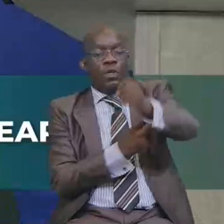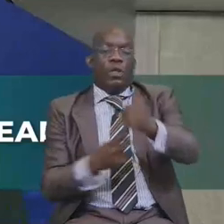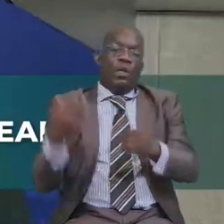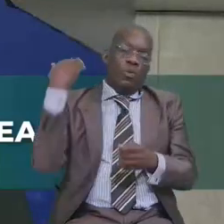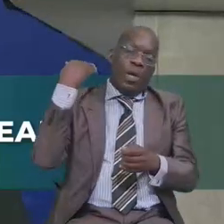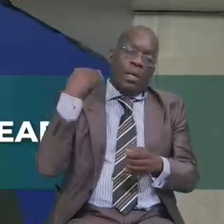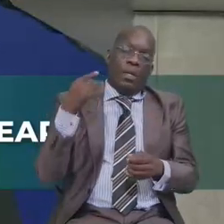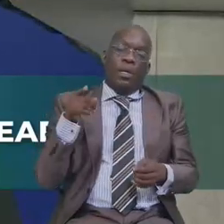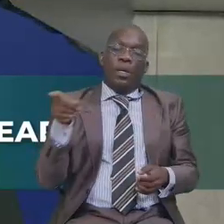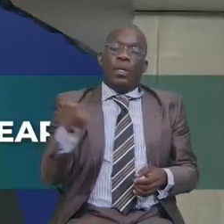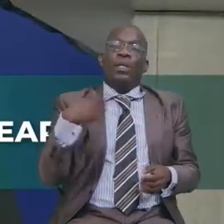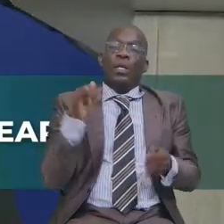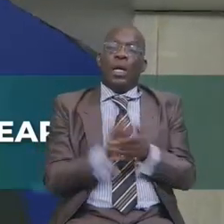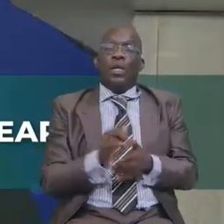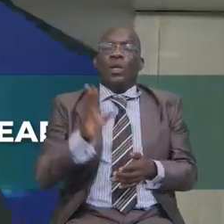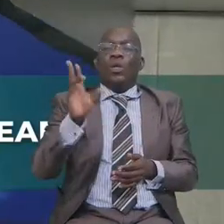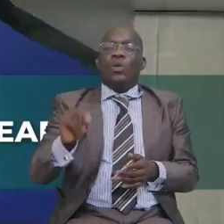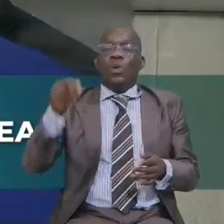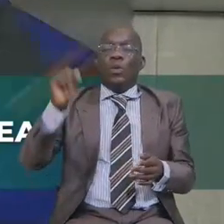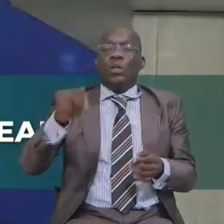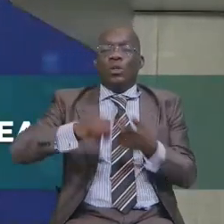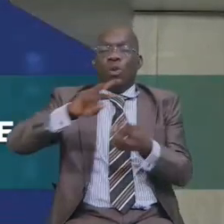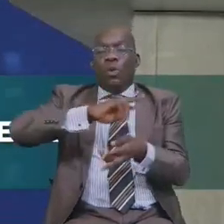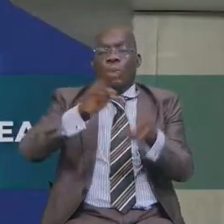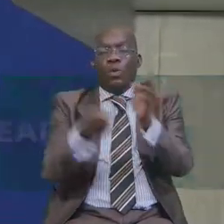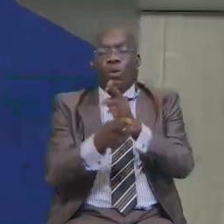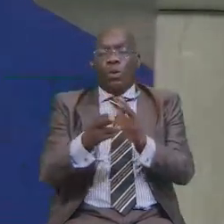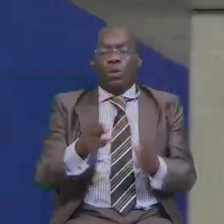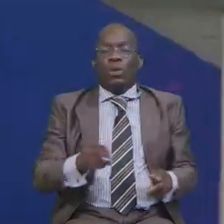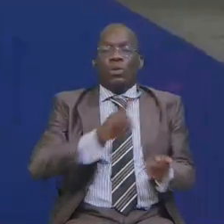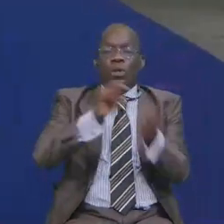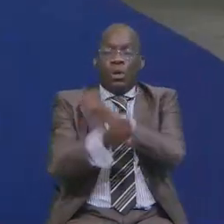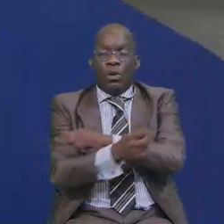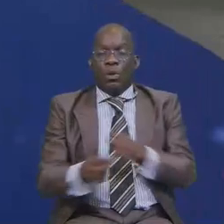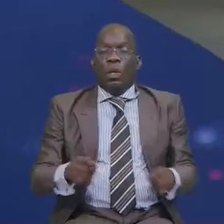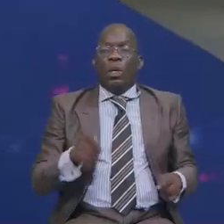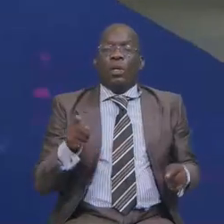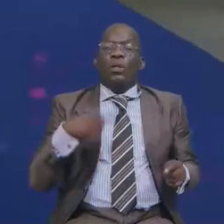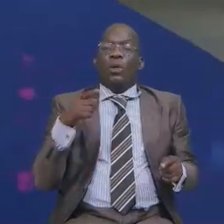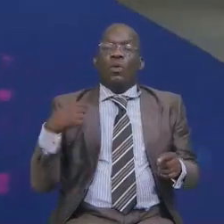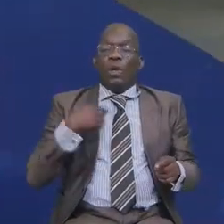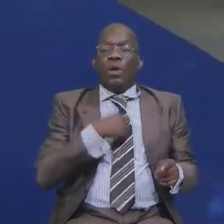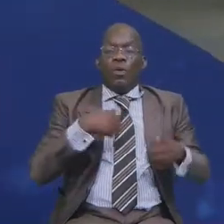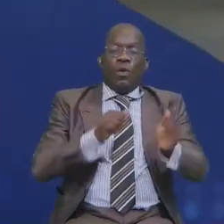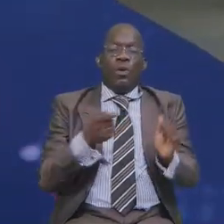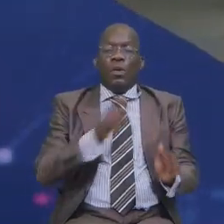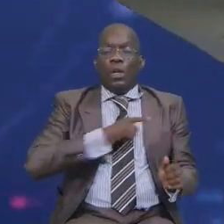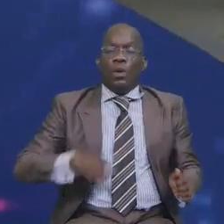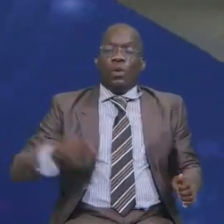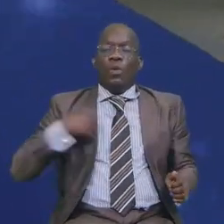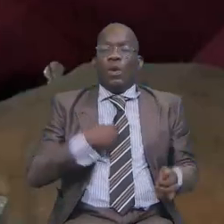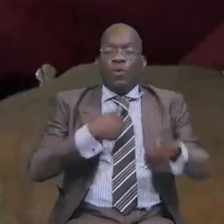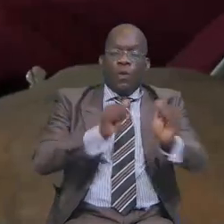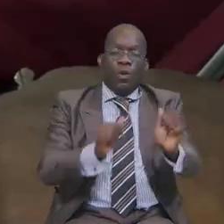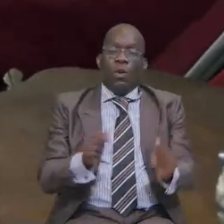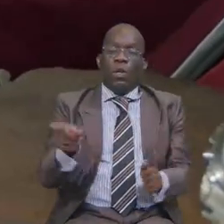il n'y a pas de raison de retourner. Nous suivons le Seigneur et nous allons le suivre de tout notre cœur, de